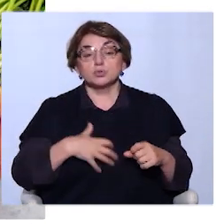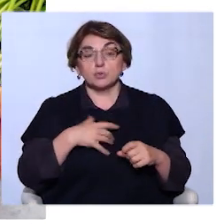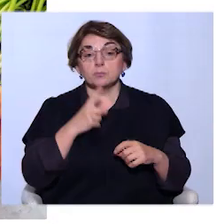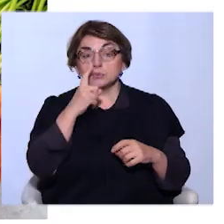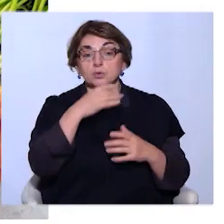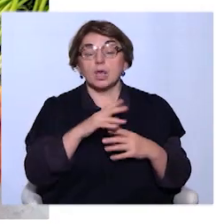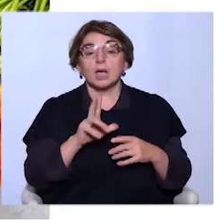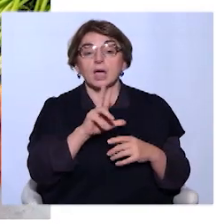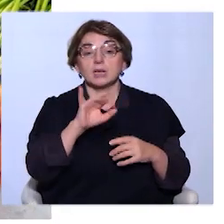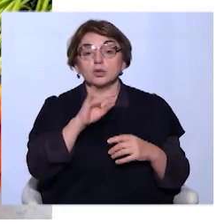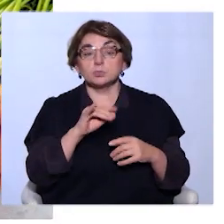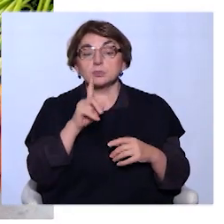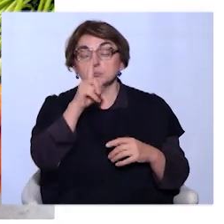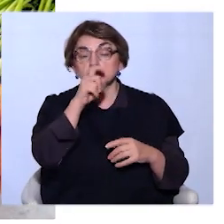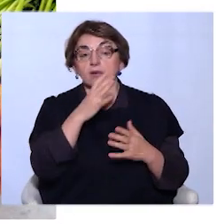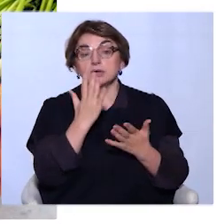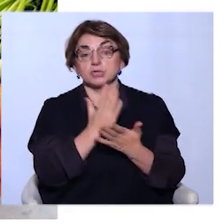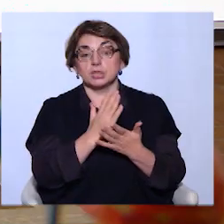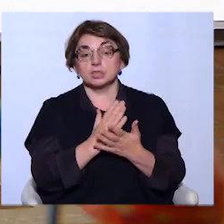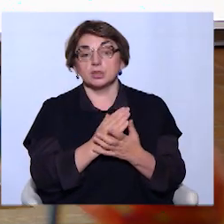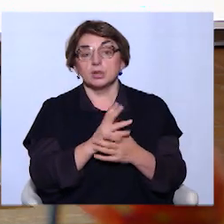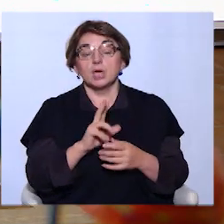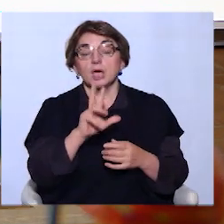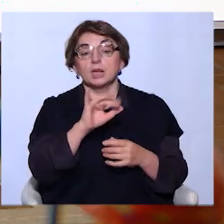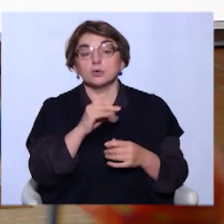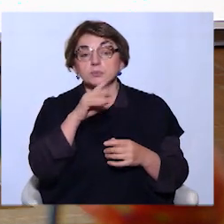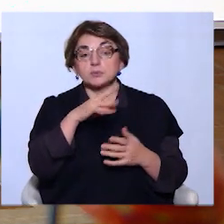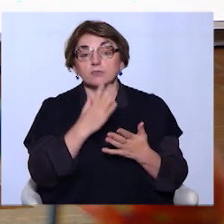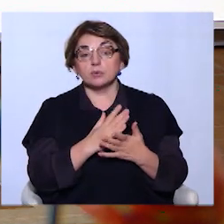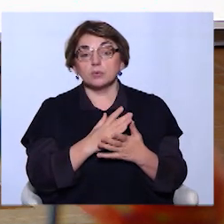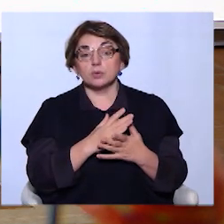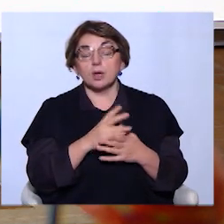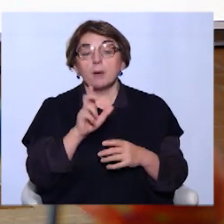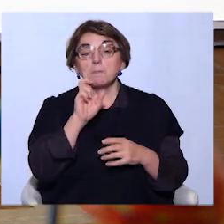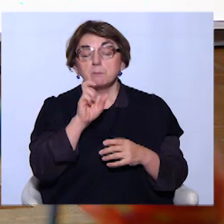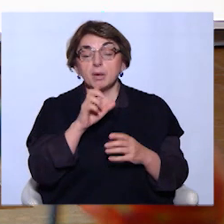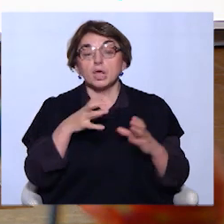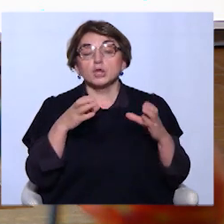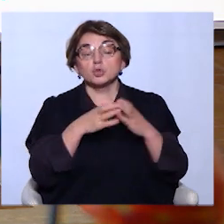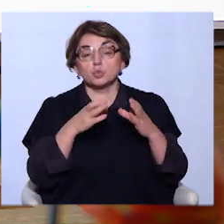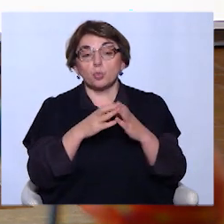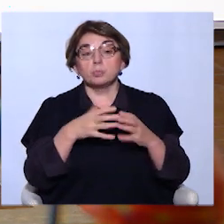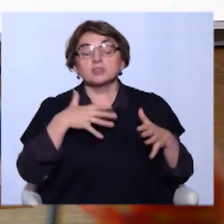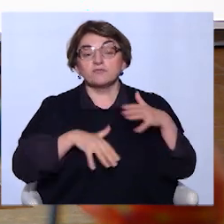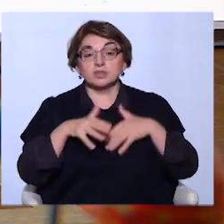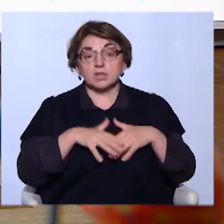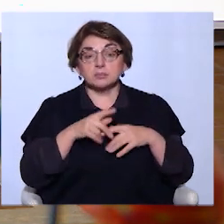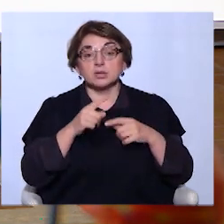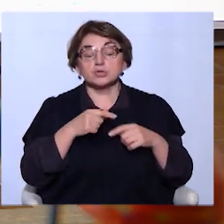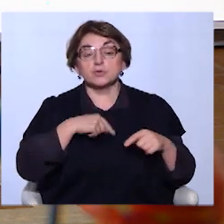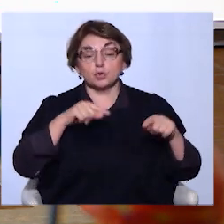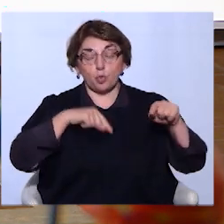მჟავას, ფოლიუმის მჟავას შეიცავს. ფოლიუმის მჟავა B-ჯგუფის ვიტამინია და ის